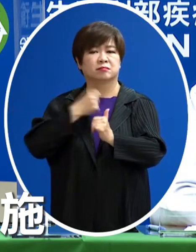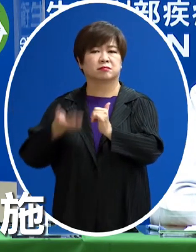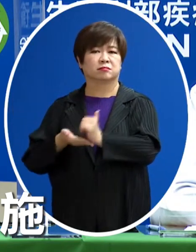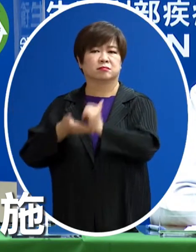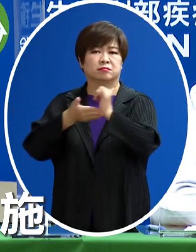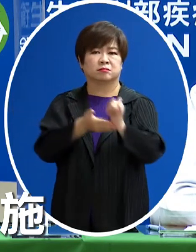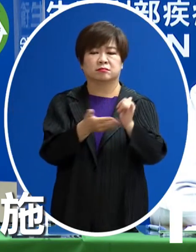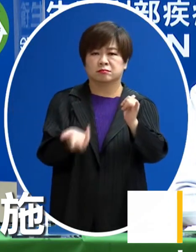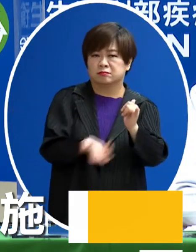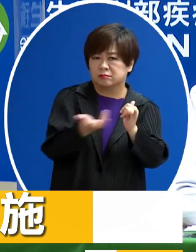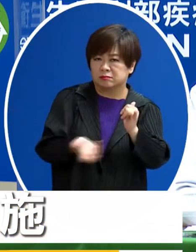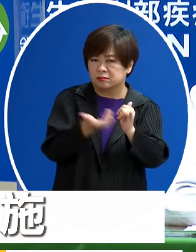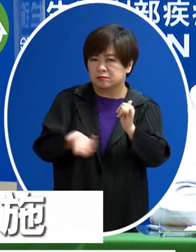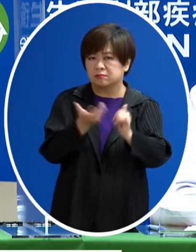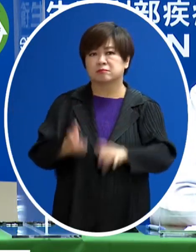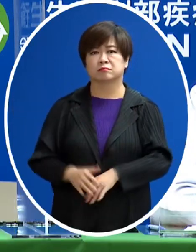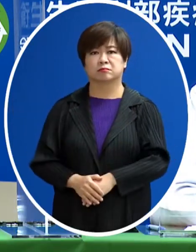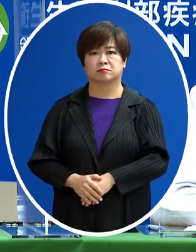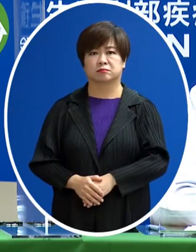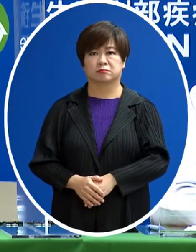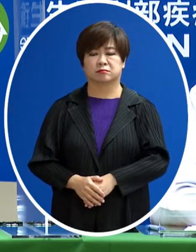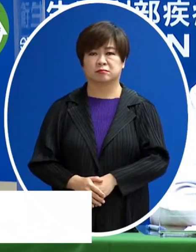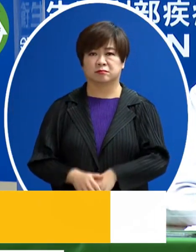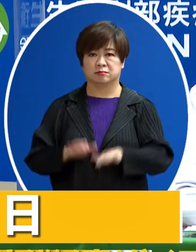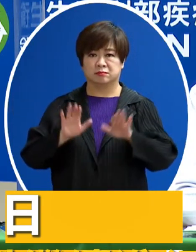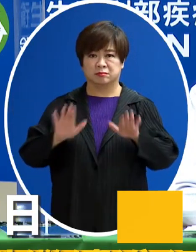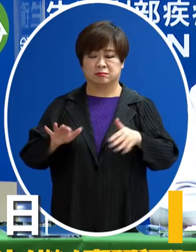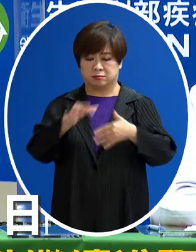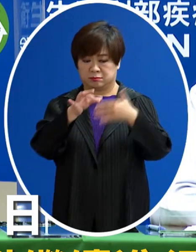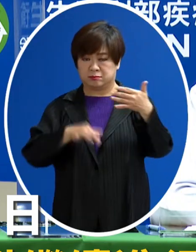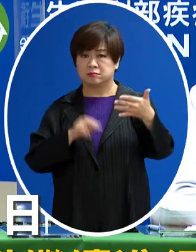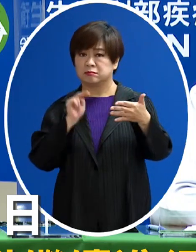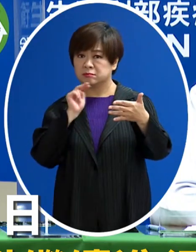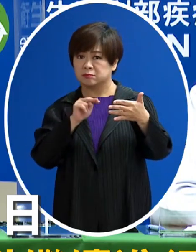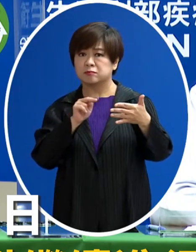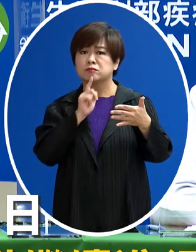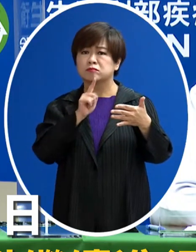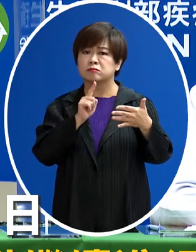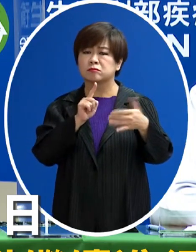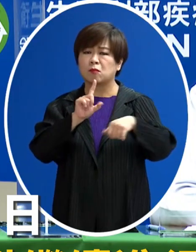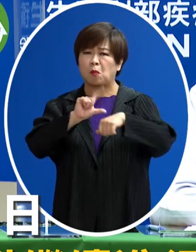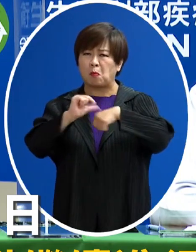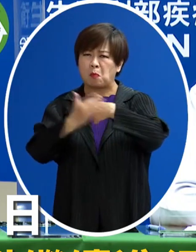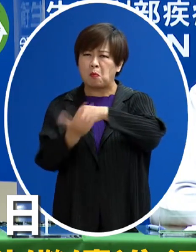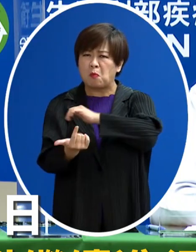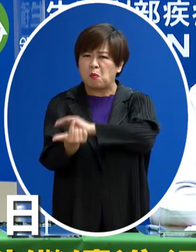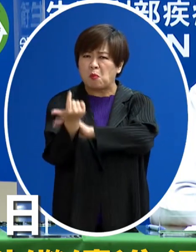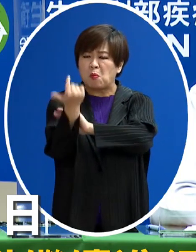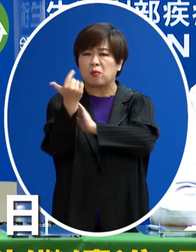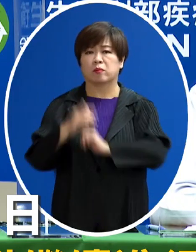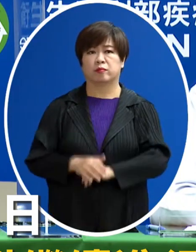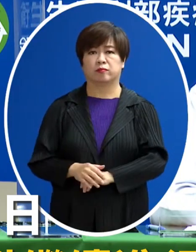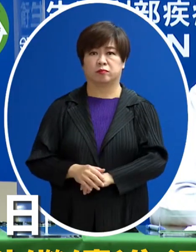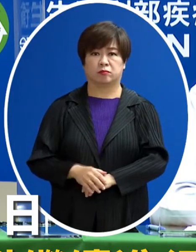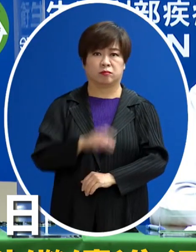所以依照目前紧速的这样的一个指引下，那地方的食